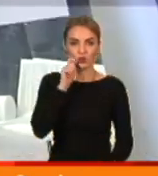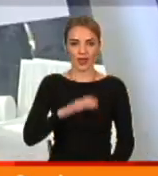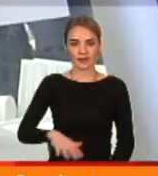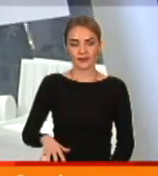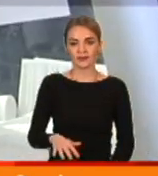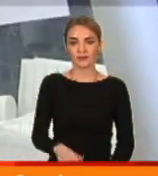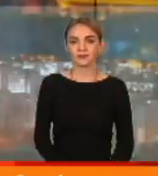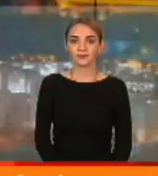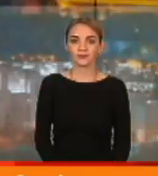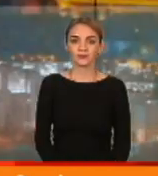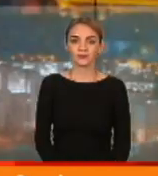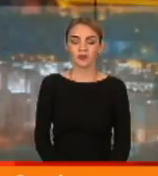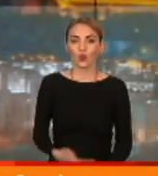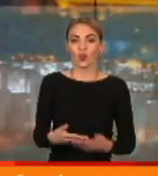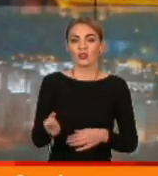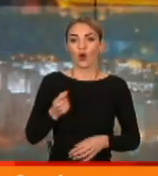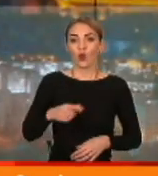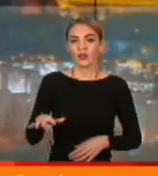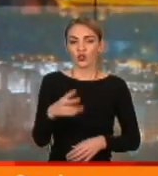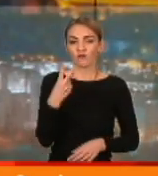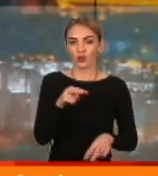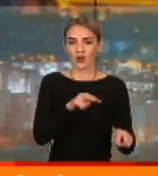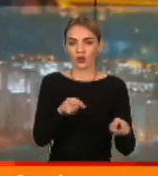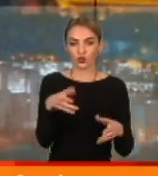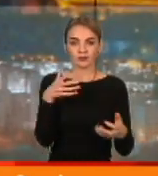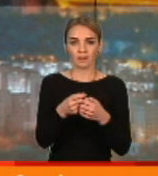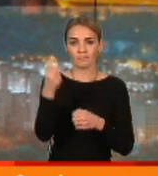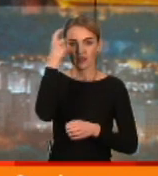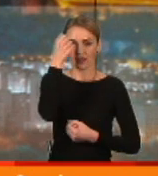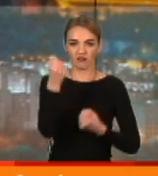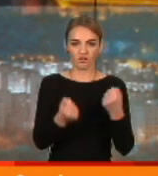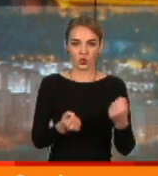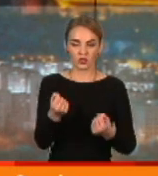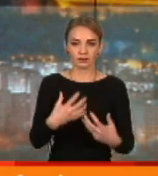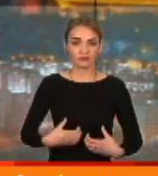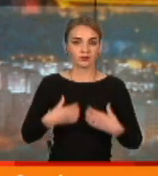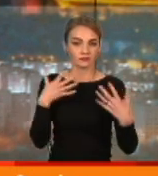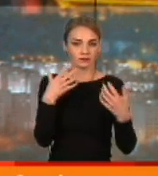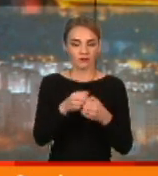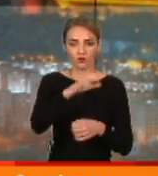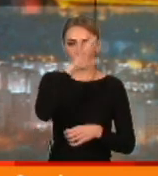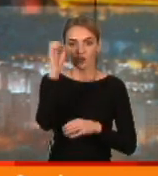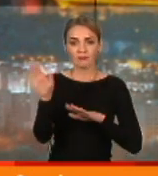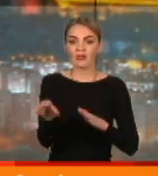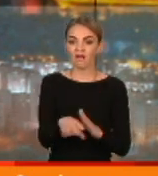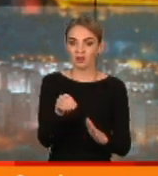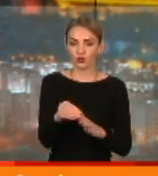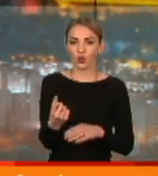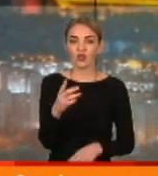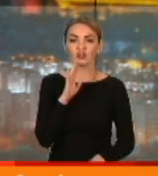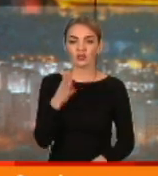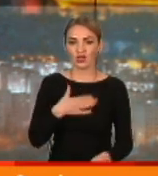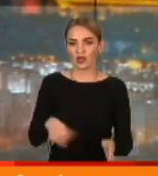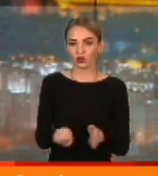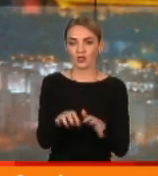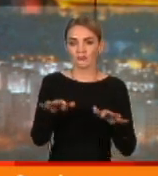Україні. А от на Одещині двох наглядачок збив п'яний водій. Моторошна аварія сталася просто вночі після виборів. Одна жінка